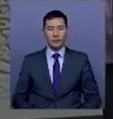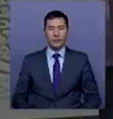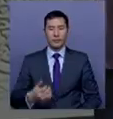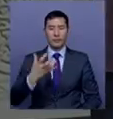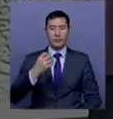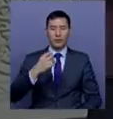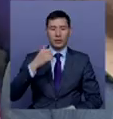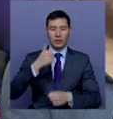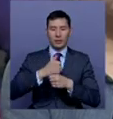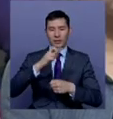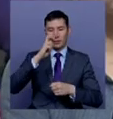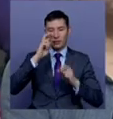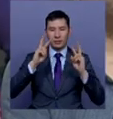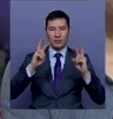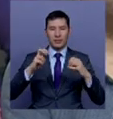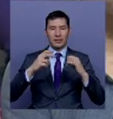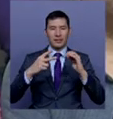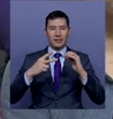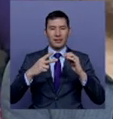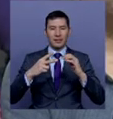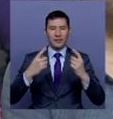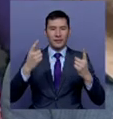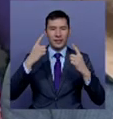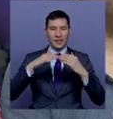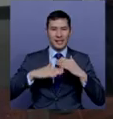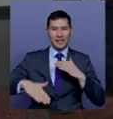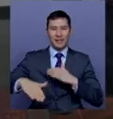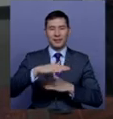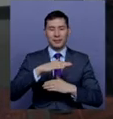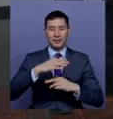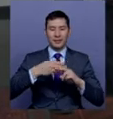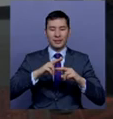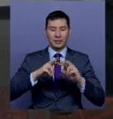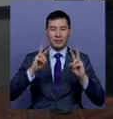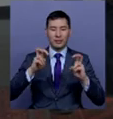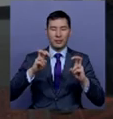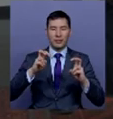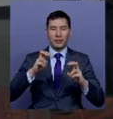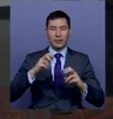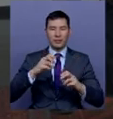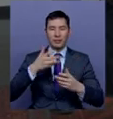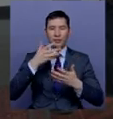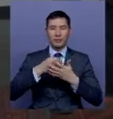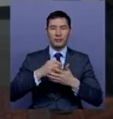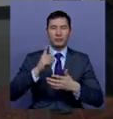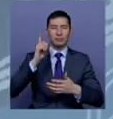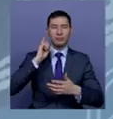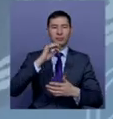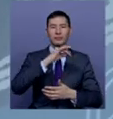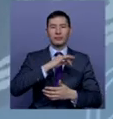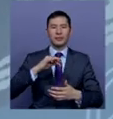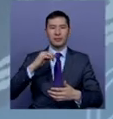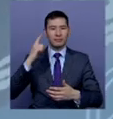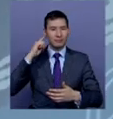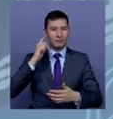Сондай-ақ елбасының «Ұлы даланың жеті қыры» мақаласы аясында қорда сақталған аспаптардың дыбысын қайта жаңғырту үшін «Жәдігер» атты музыкалық